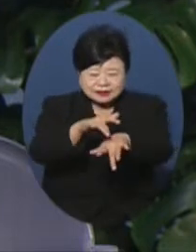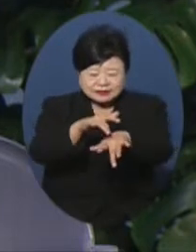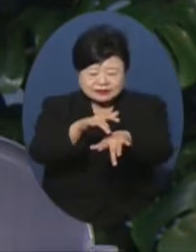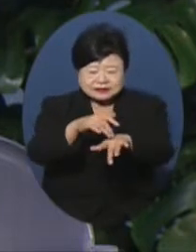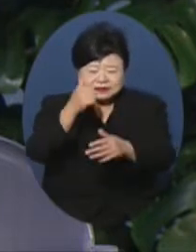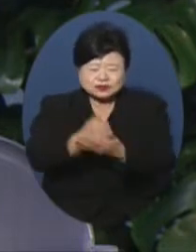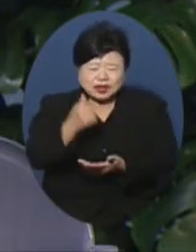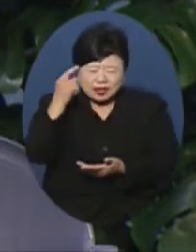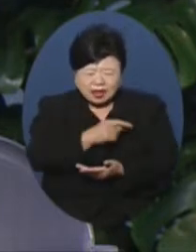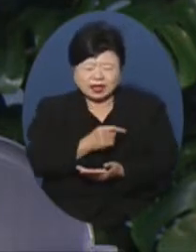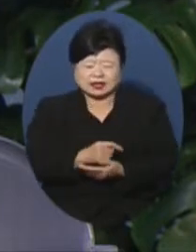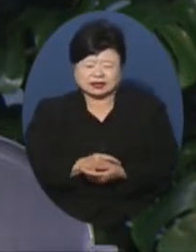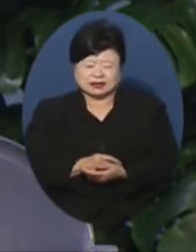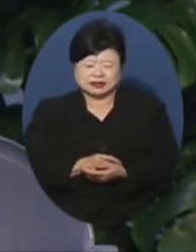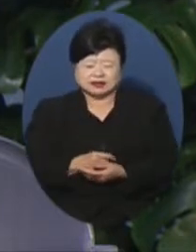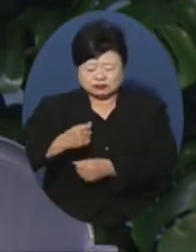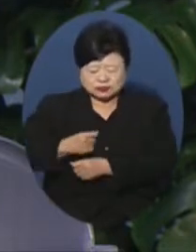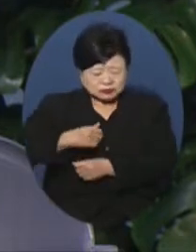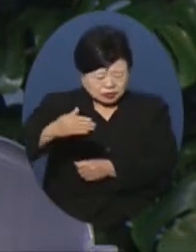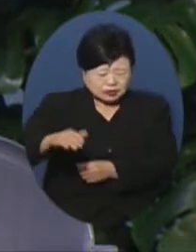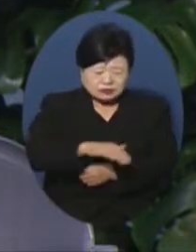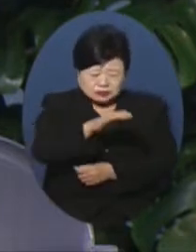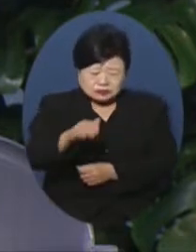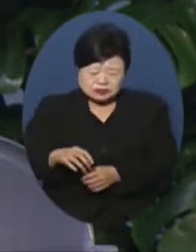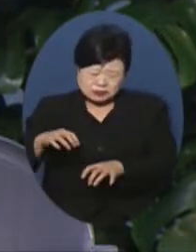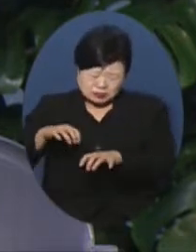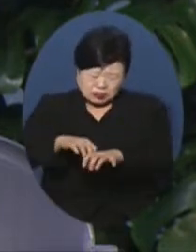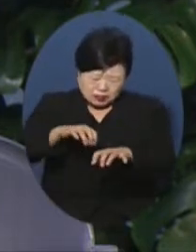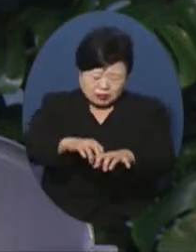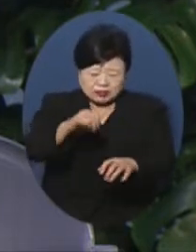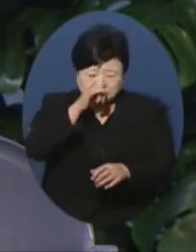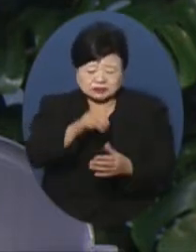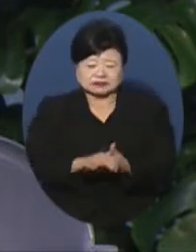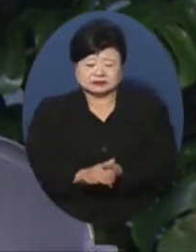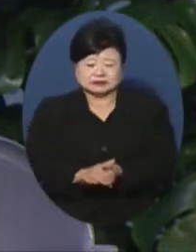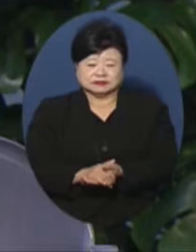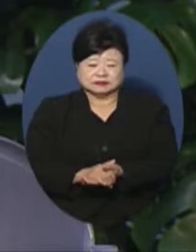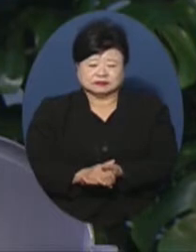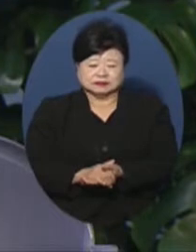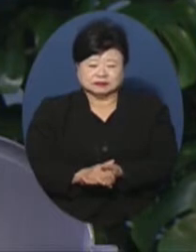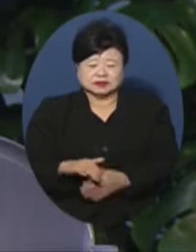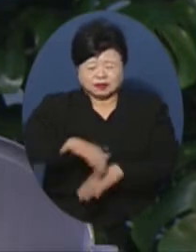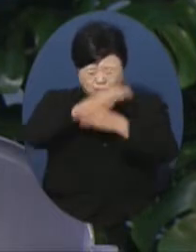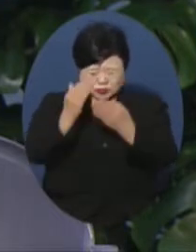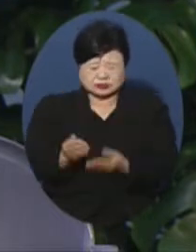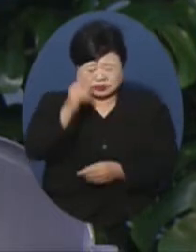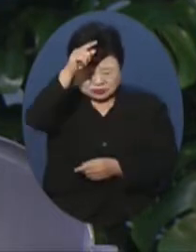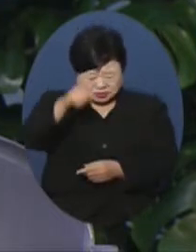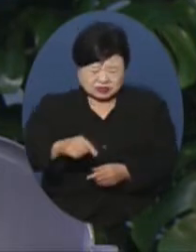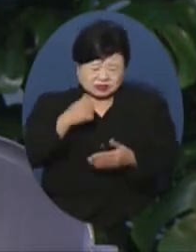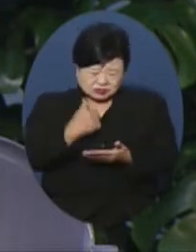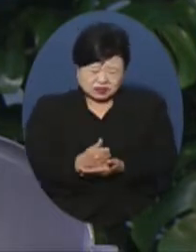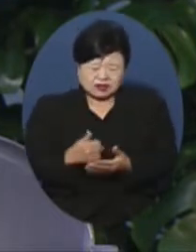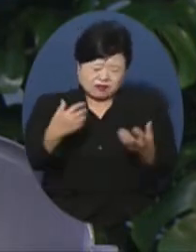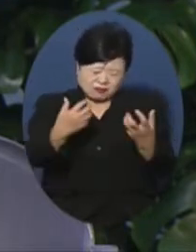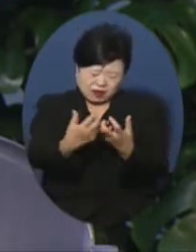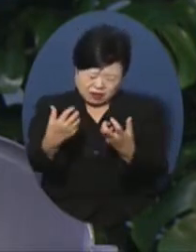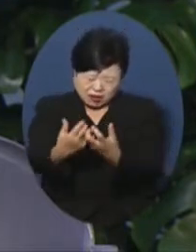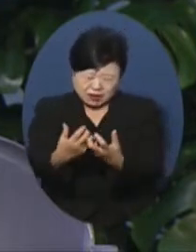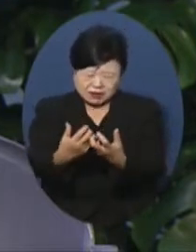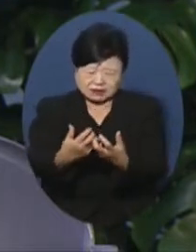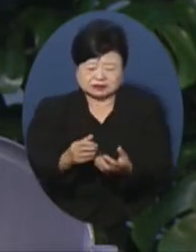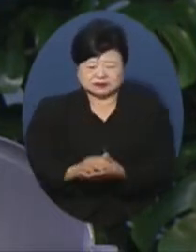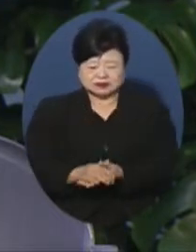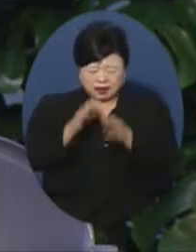마귀는 죄악의 군대를 보내 우리를 공격합니다. 온 천지가 죄로 가득